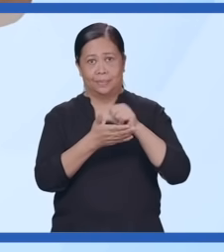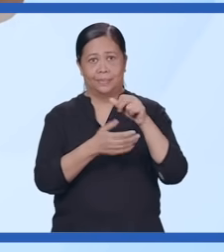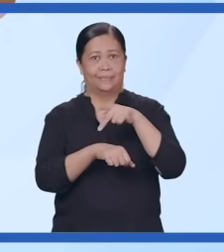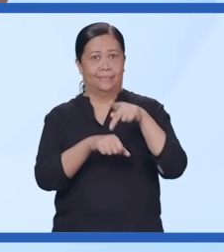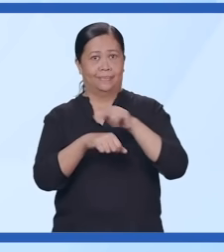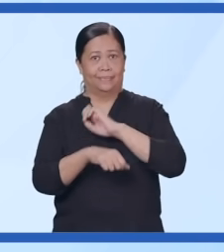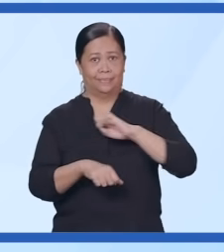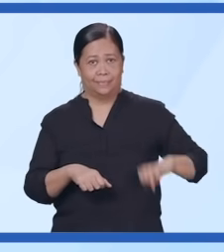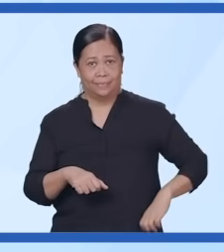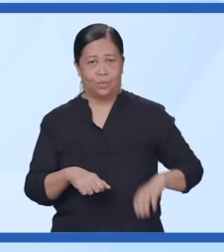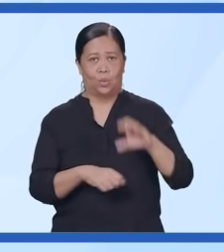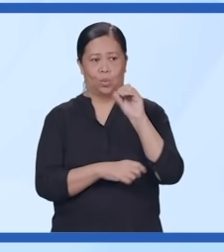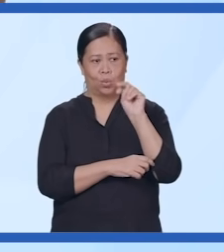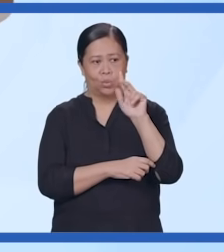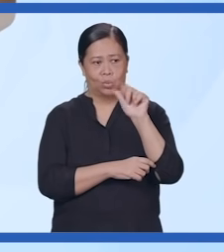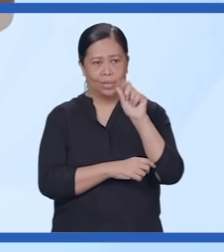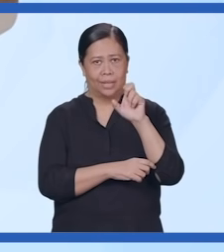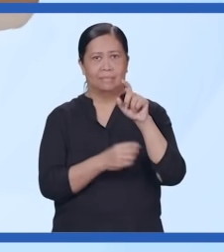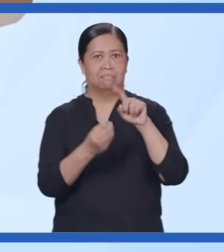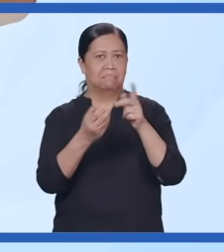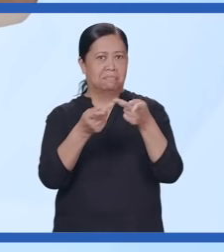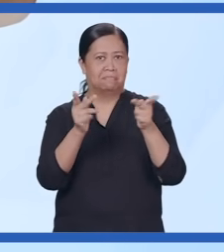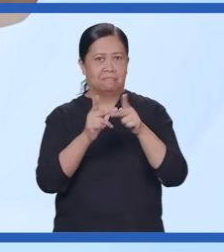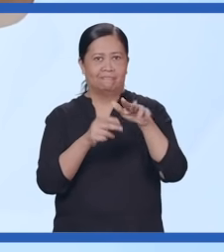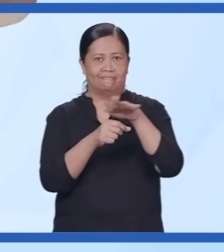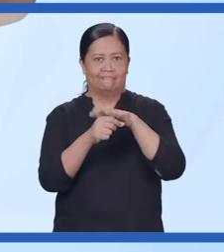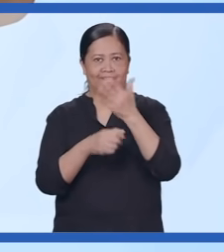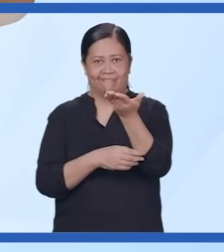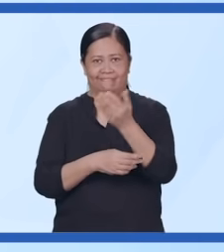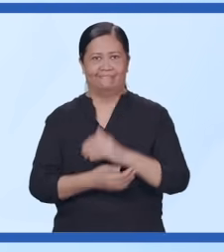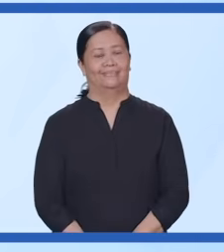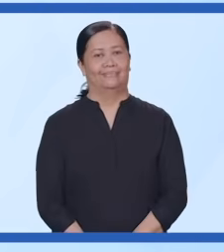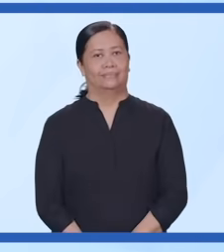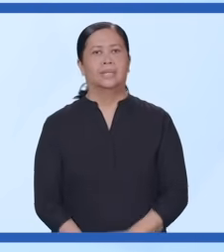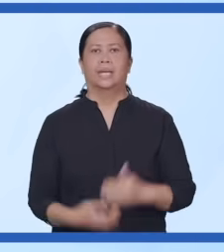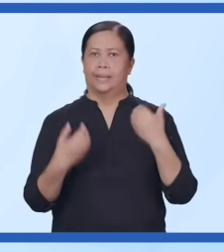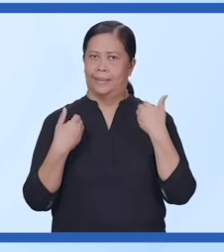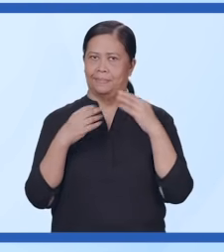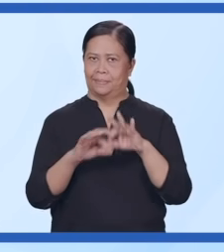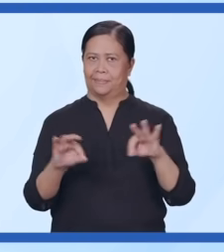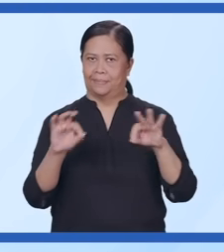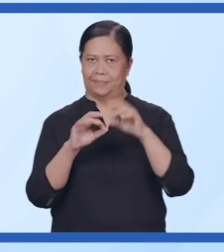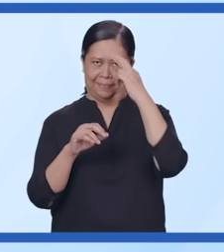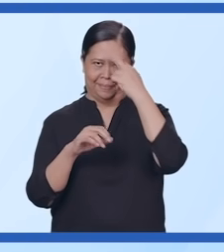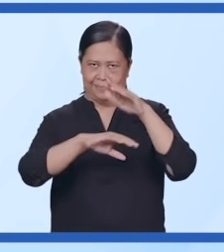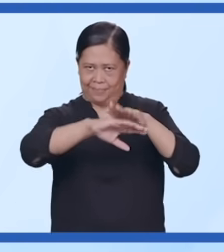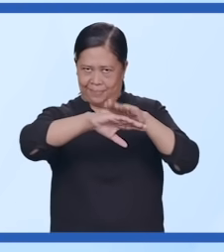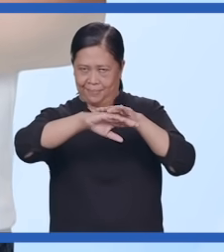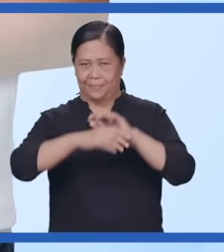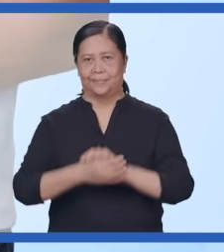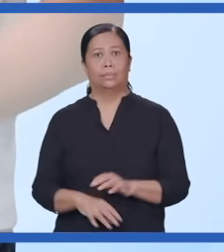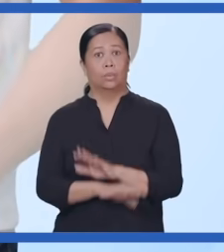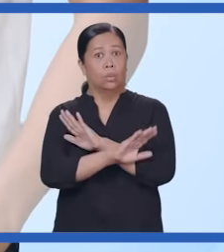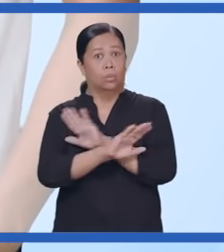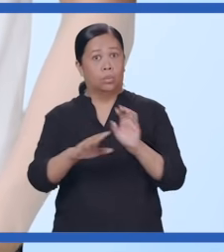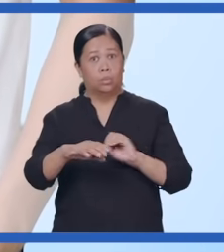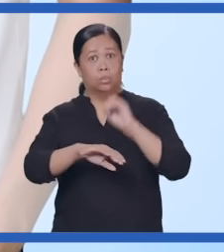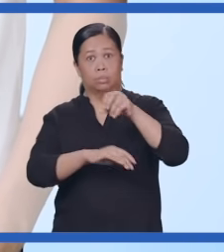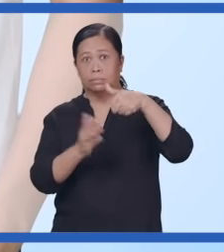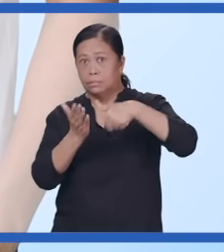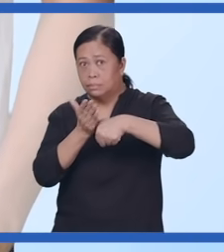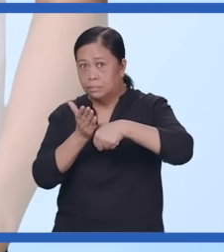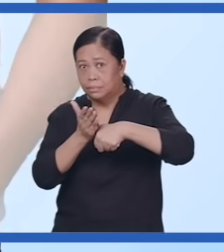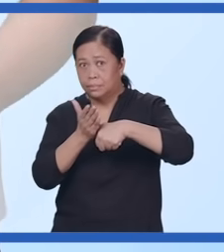Facebook page ng Philippine Embassy o Consulate kung nasan man kayo. May mga mahalaga lang po kaming paalala. Do